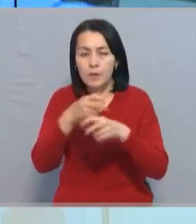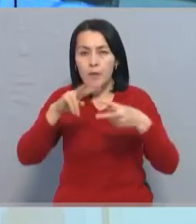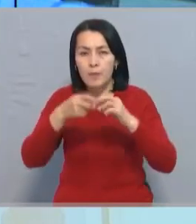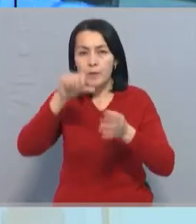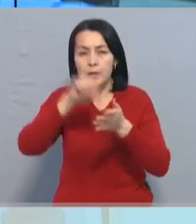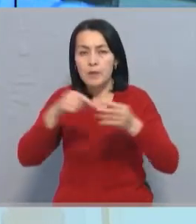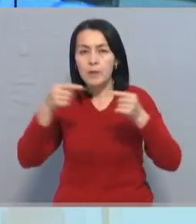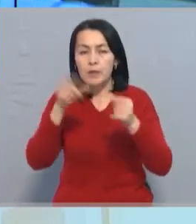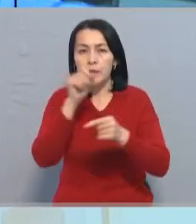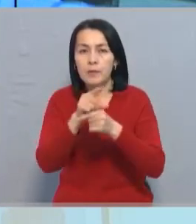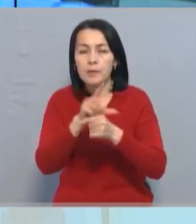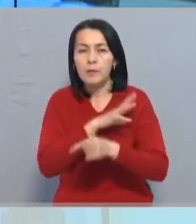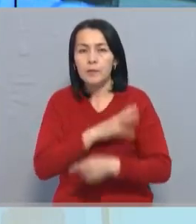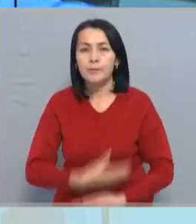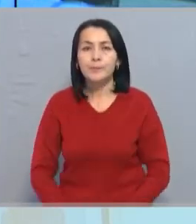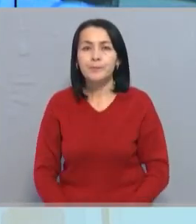қатысты нақты тапсырмалар берді.